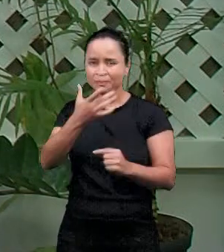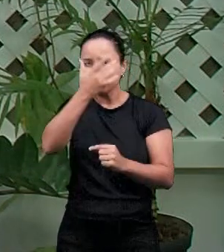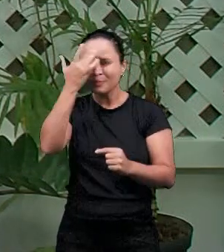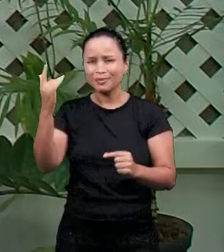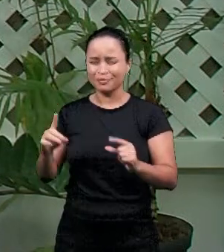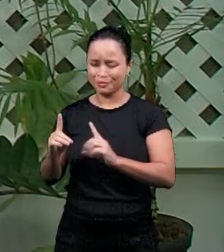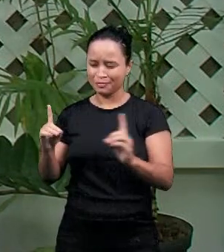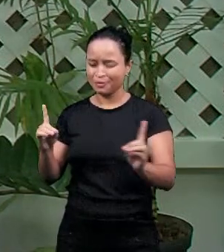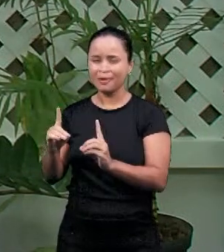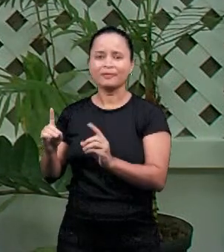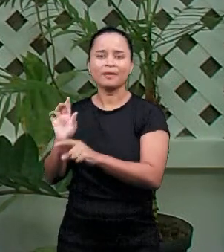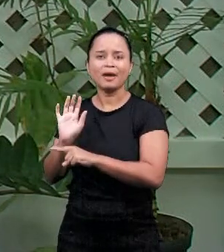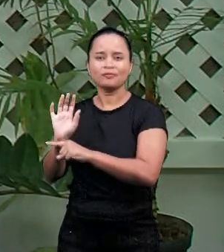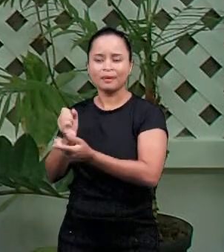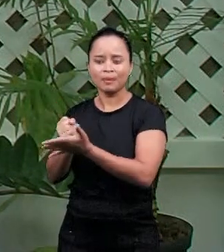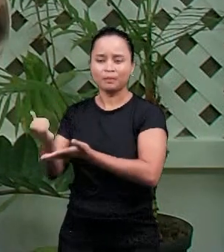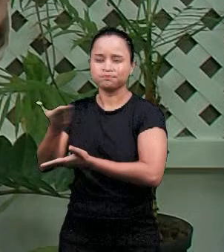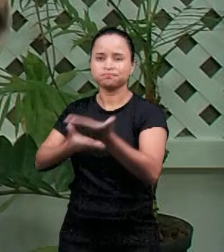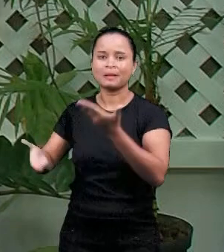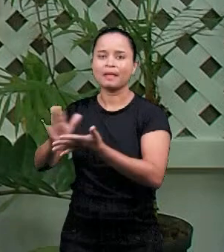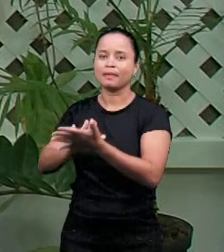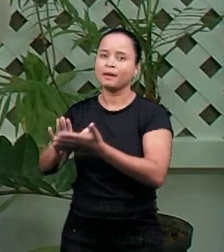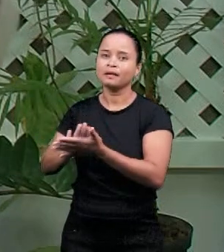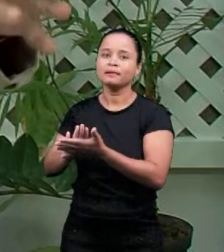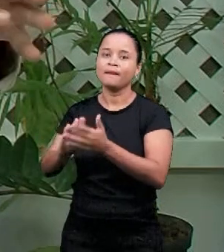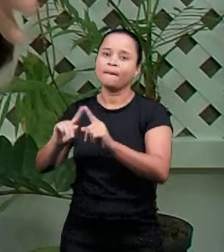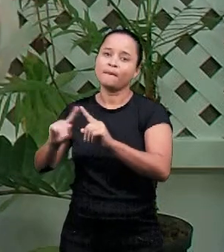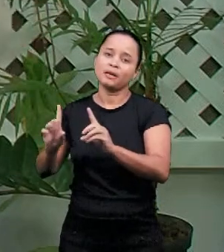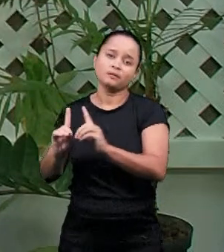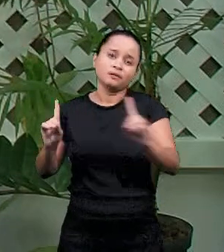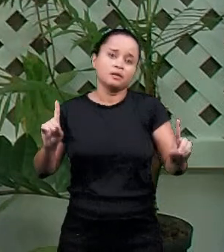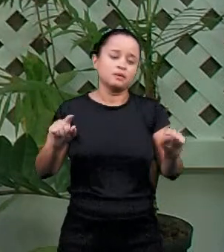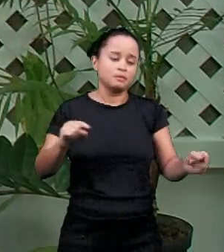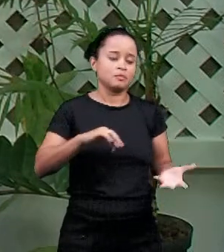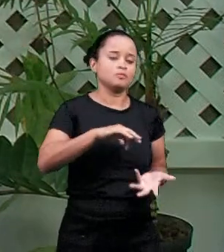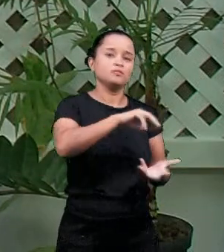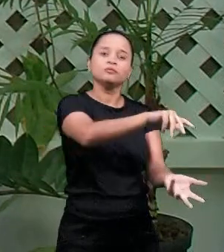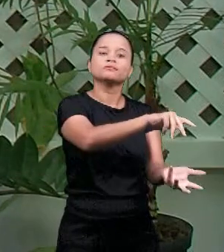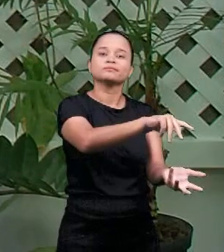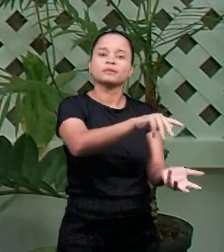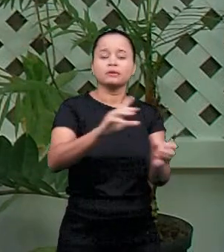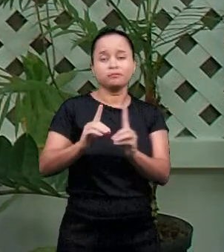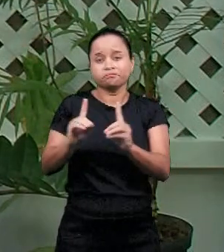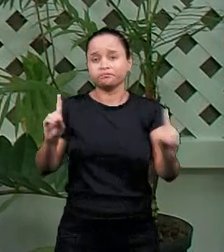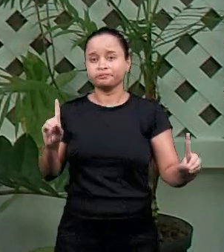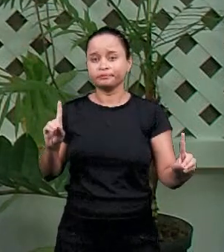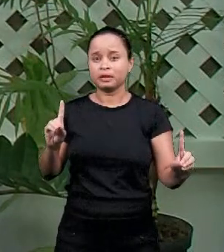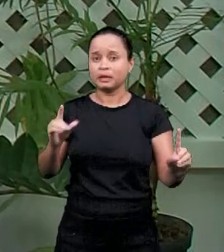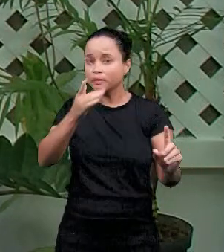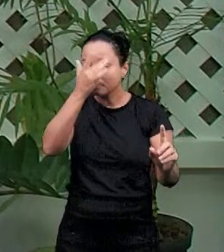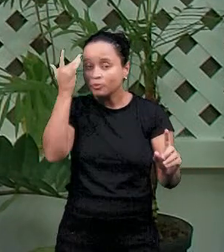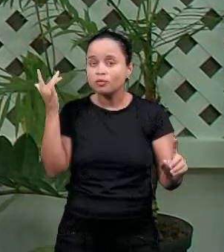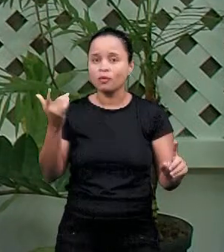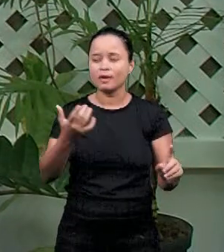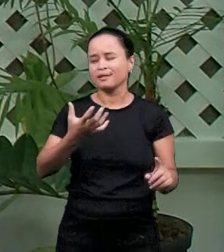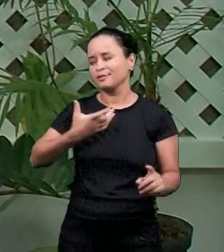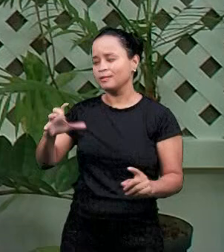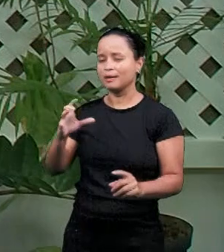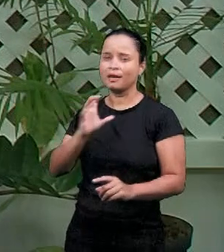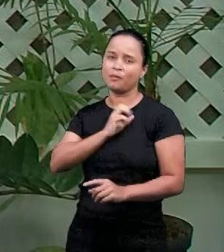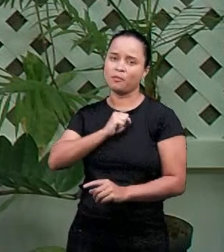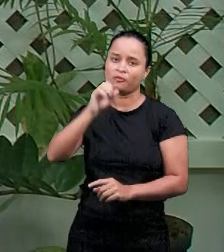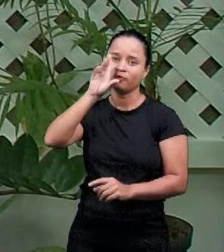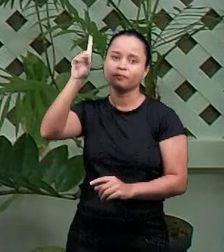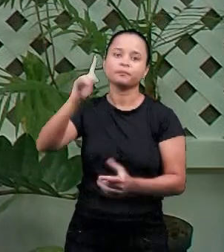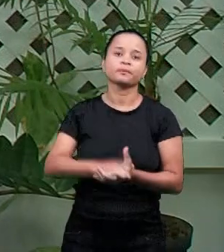ceux qui se désagrègent et vont vers le monde, ceux qui ne souhaitent pas l'amour de Dieu, ils veulent